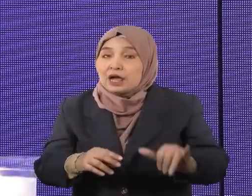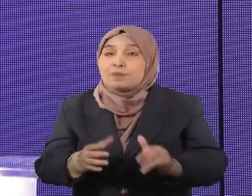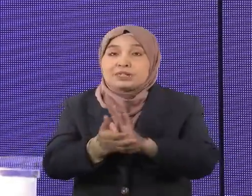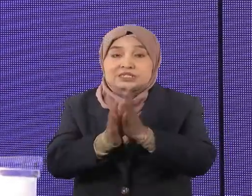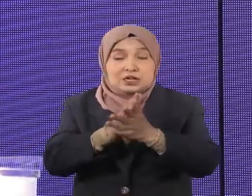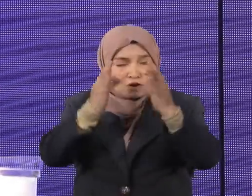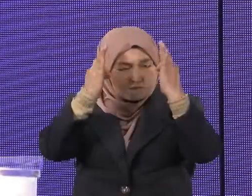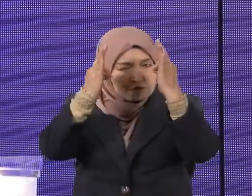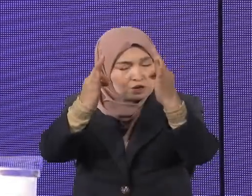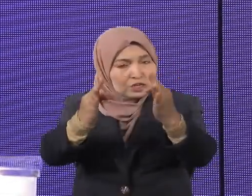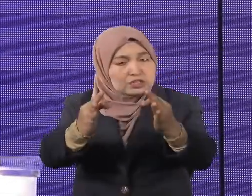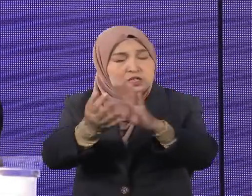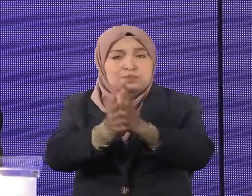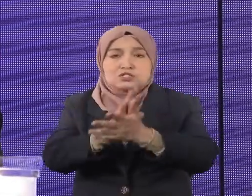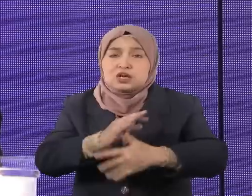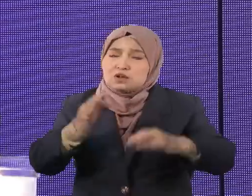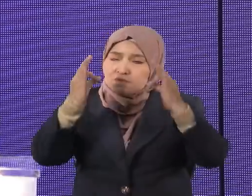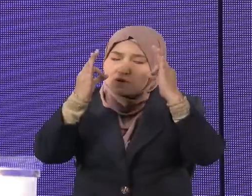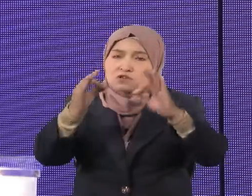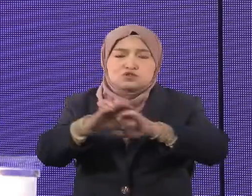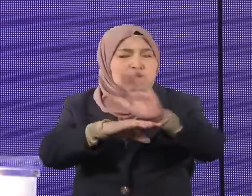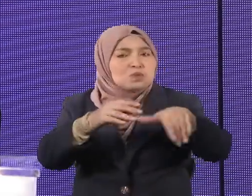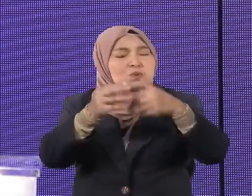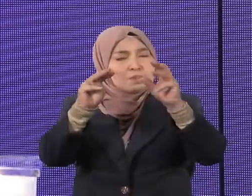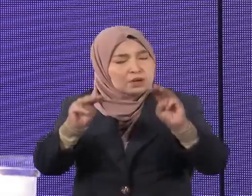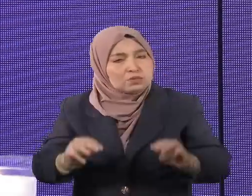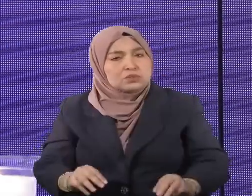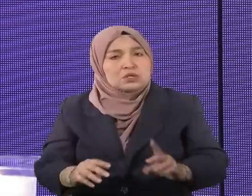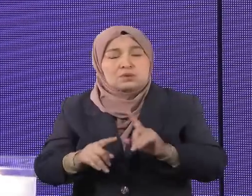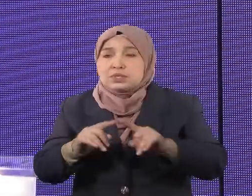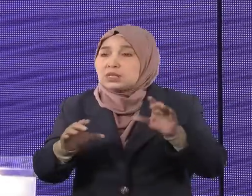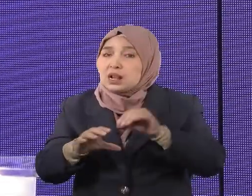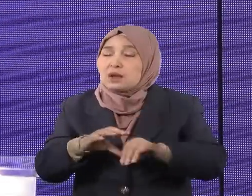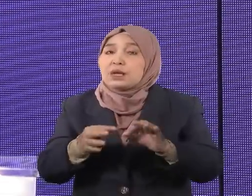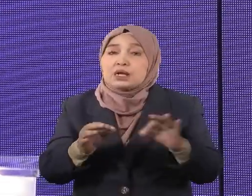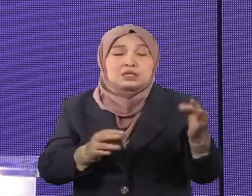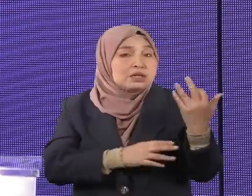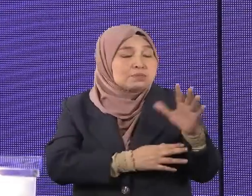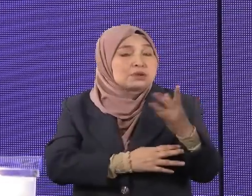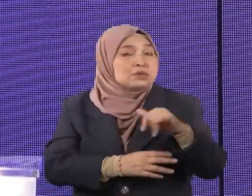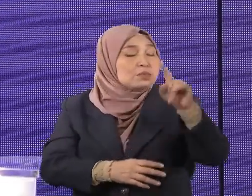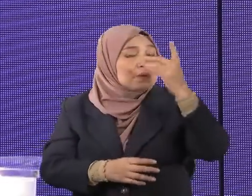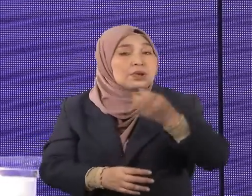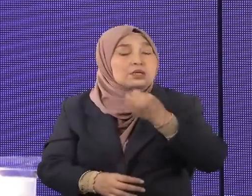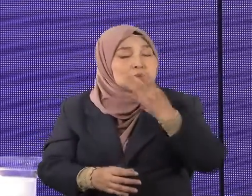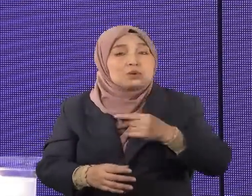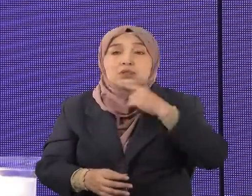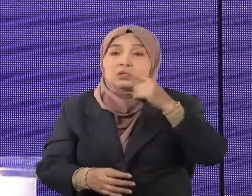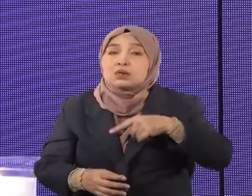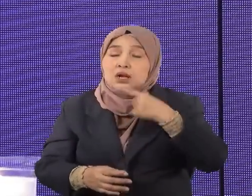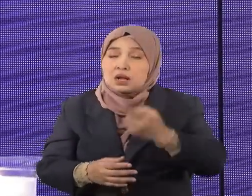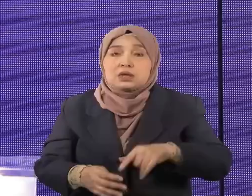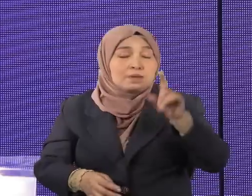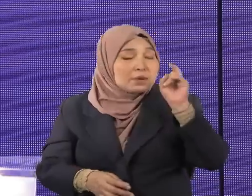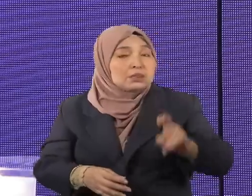menjadi fokus, yang menjadi fokus kepada seluruh manusia. Tetapi dalam ayat yang ke-15 ini Allah menyatakan, katakanlah, ini yang perlu